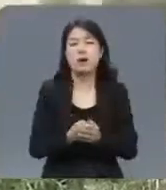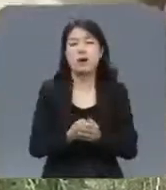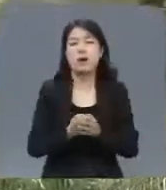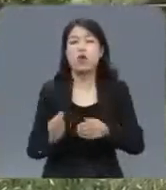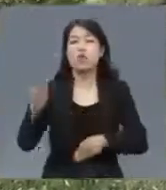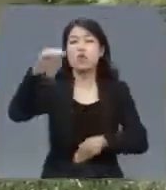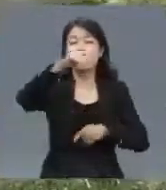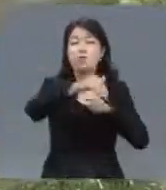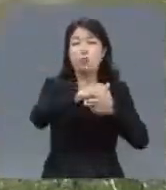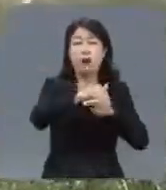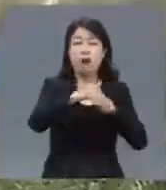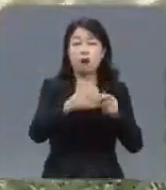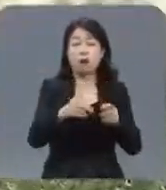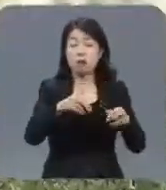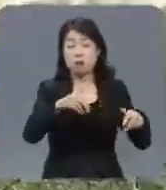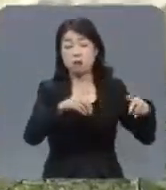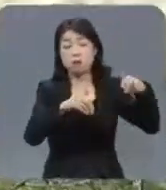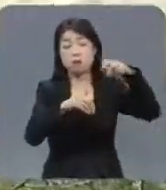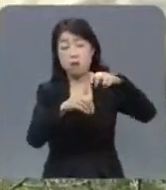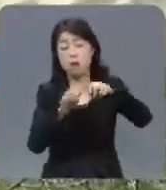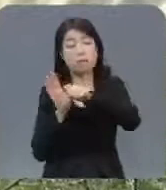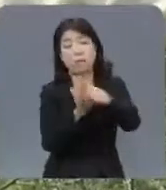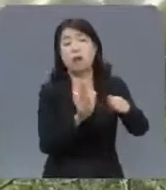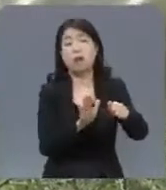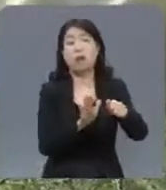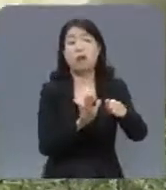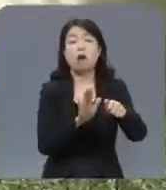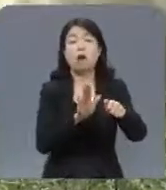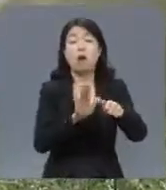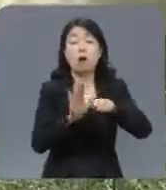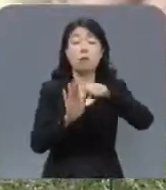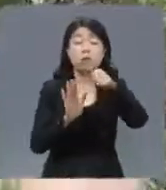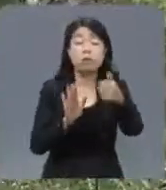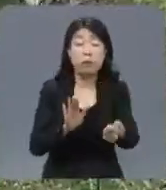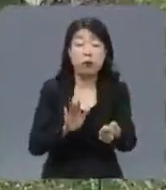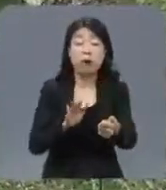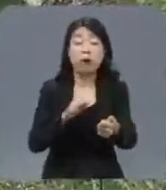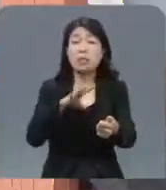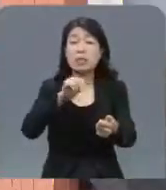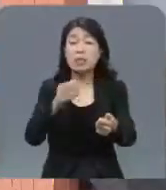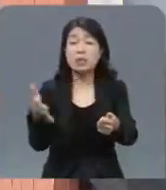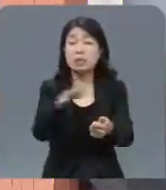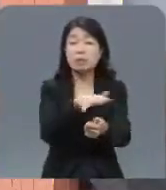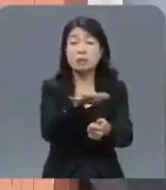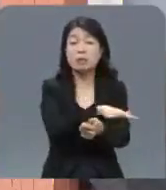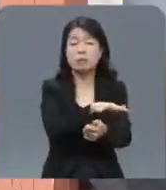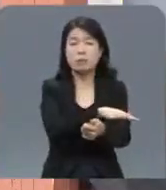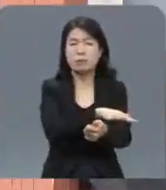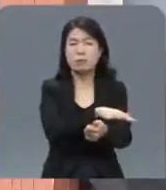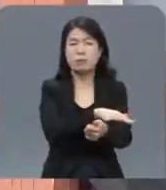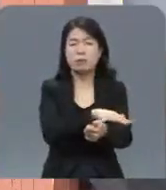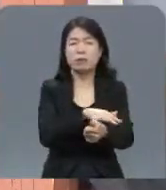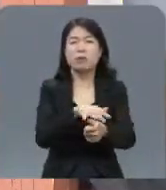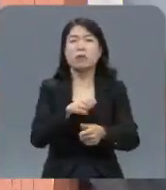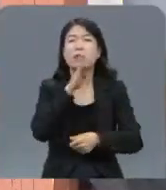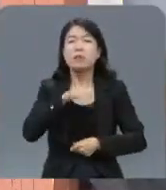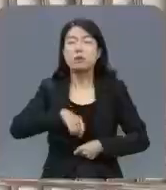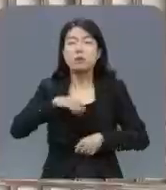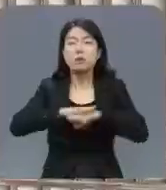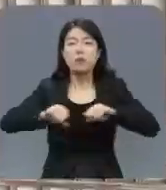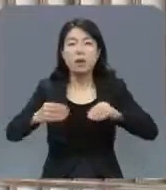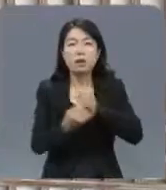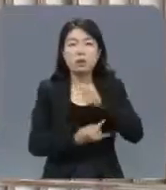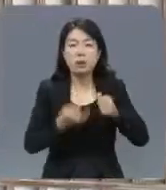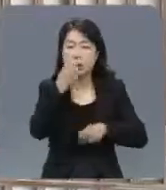목 무려 꼬막 밀어버렸다 고 말이야 미러로 그 옥에서 흥미로운 로부터 땅 아니야 진실과 화해 위원회 조사 결과